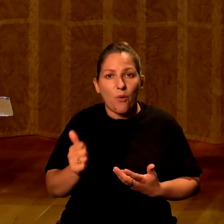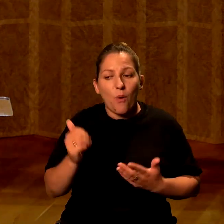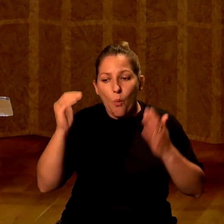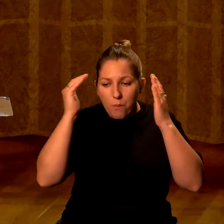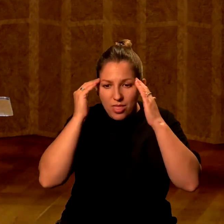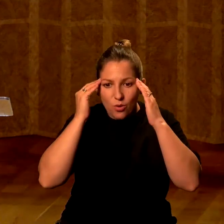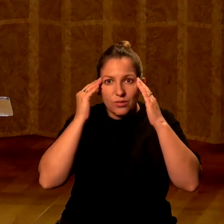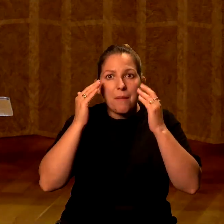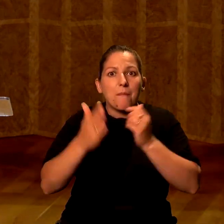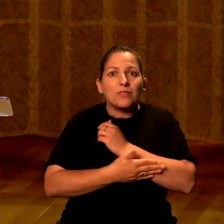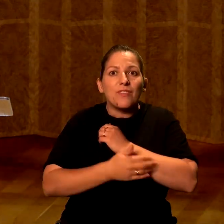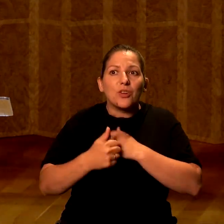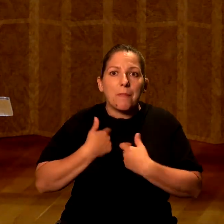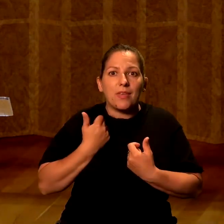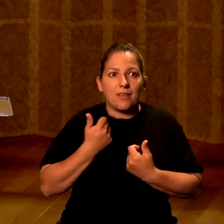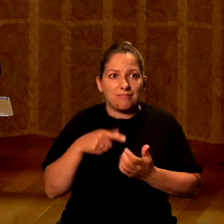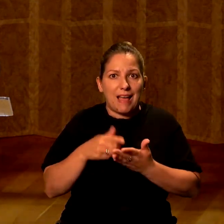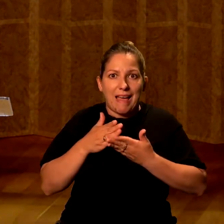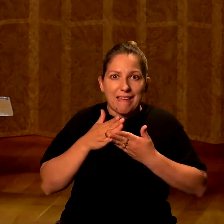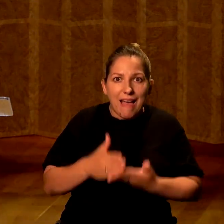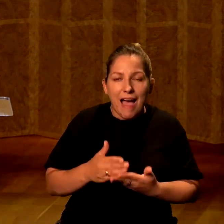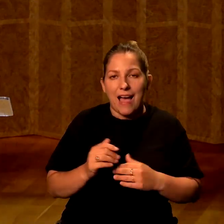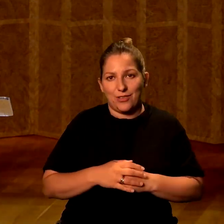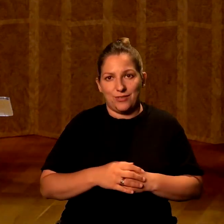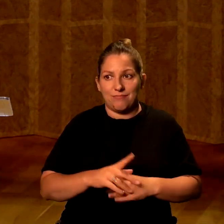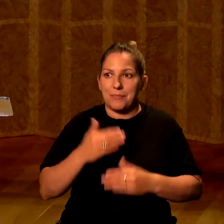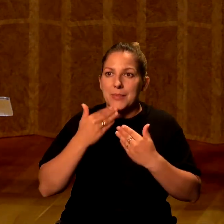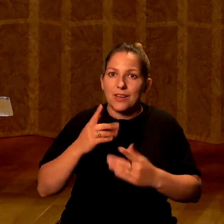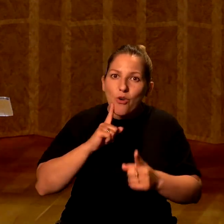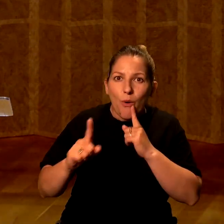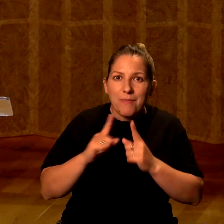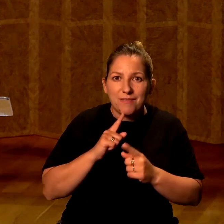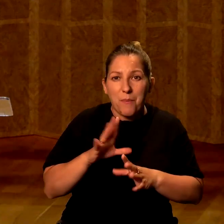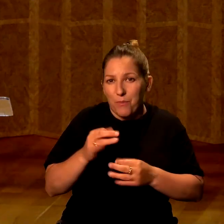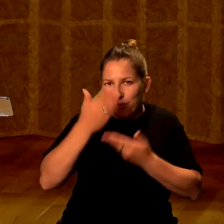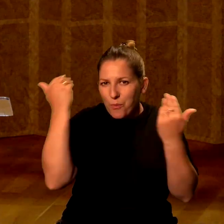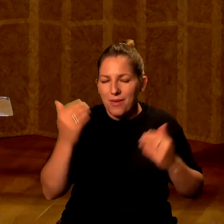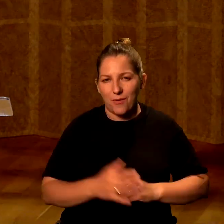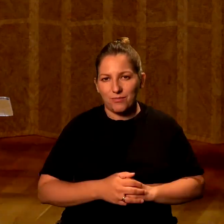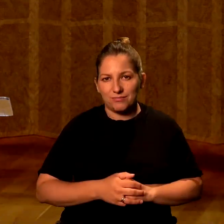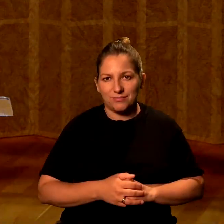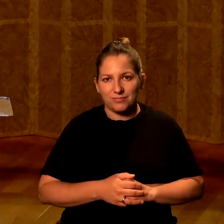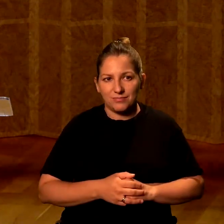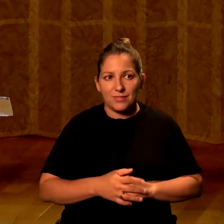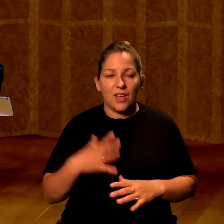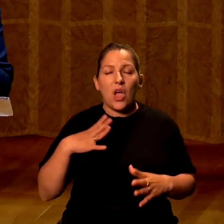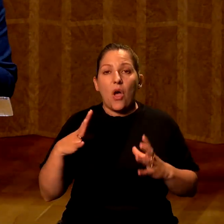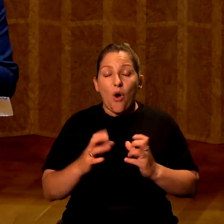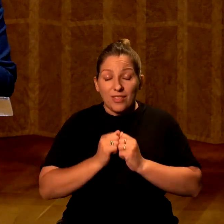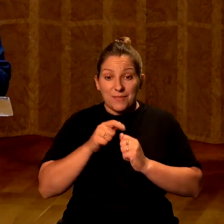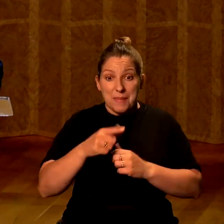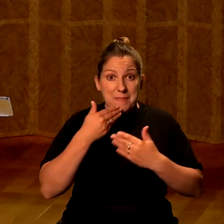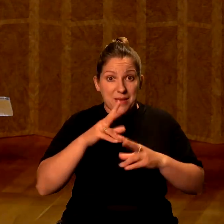umiejętności podstawowych, żeby sobie z tym radzić poprzez rozmawianie. Oni tego po prostu nie umieją. I odkryliśmy właściwie w tym